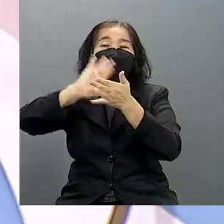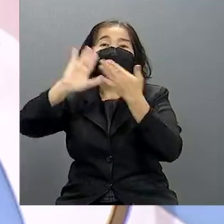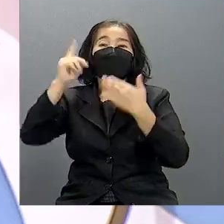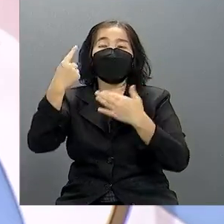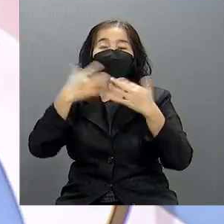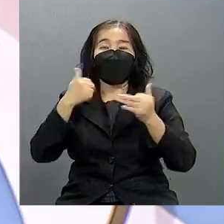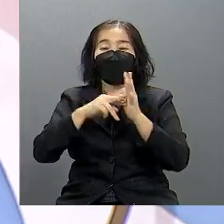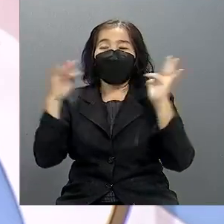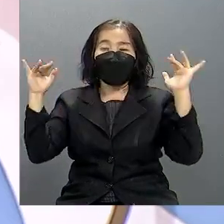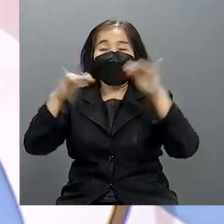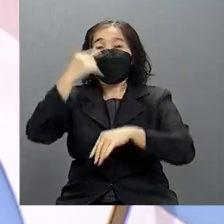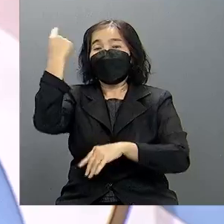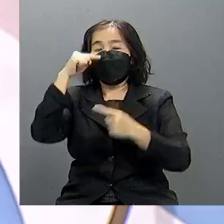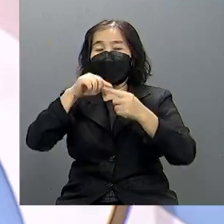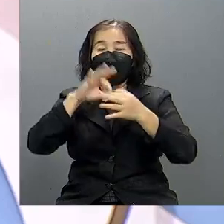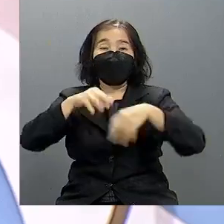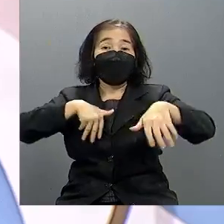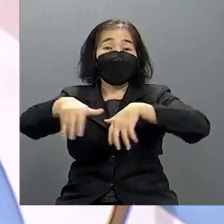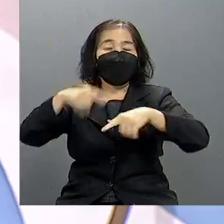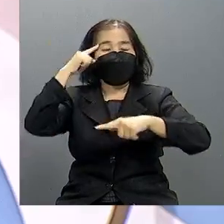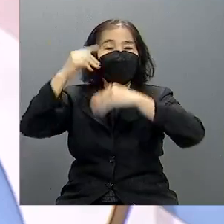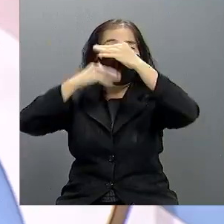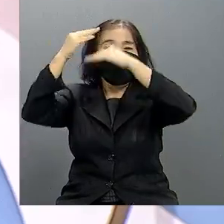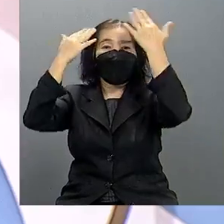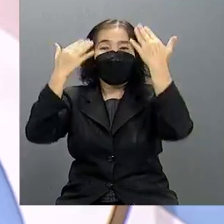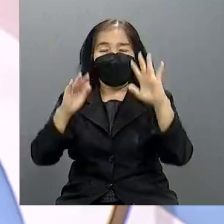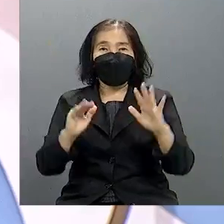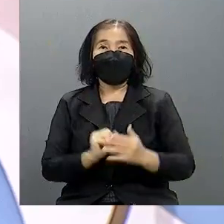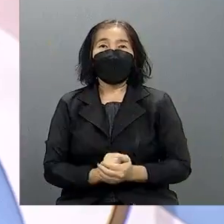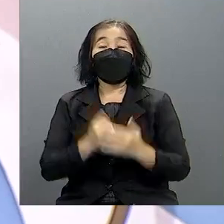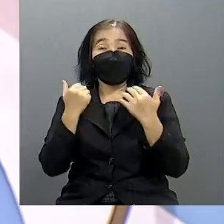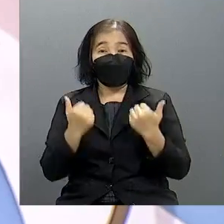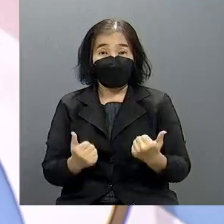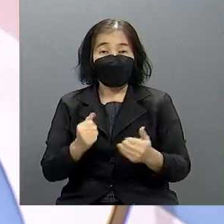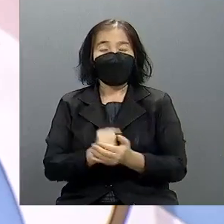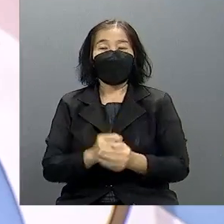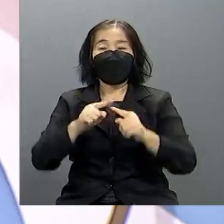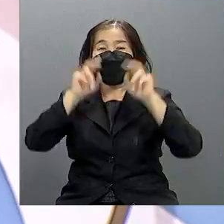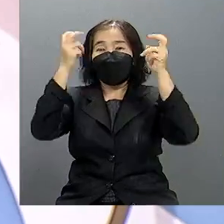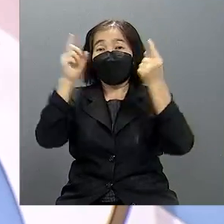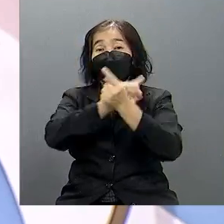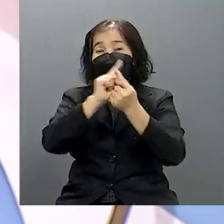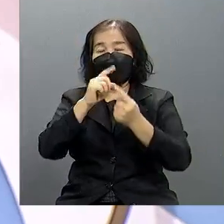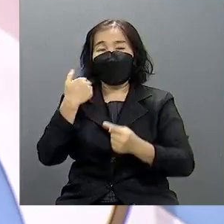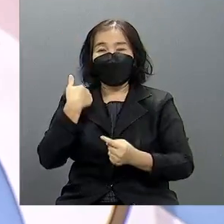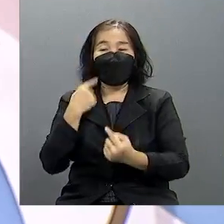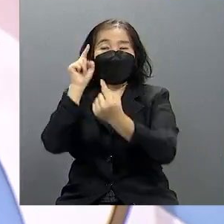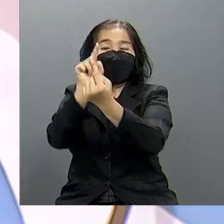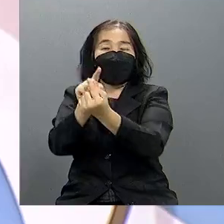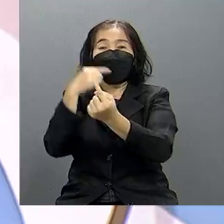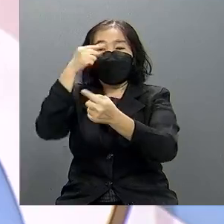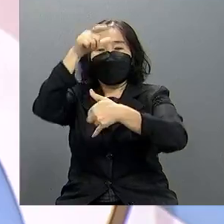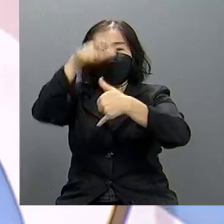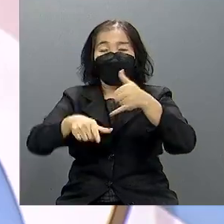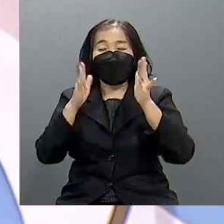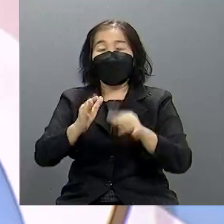ชนนั้นมีการพัฒนาต่อยอดไปไกลมากๆเลยค่ะแล้ววันนี้นะคะในช่วงประเด็นสังคมจะพาคุณผู้ชมไปพบกับเรื่องราวของเกษตรกรรุ่นใหม่ท่าน